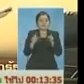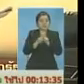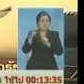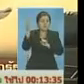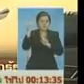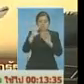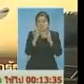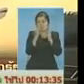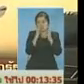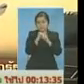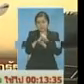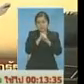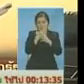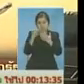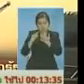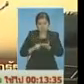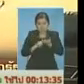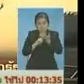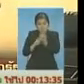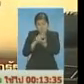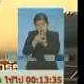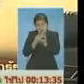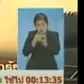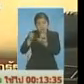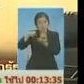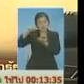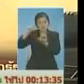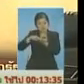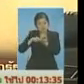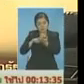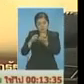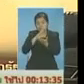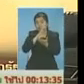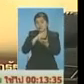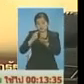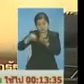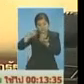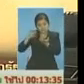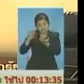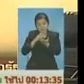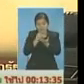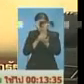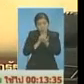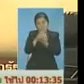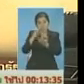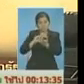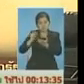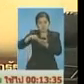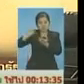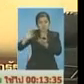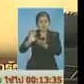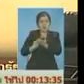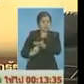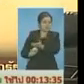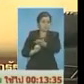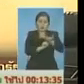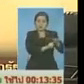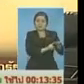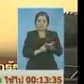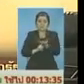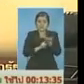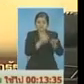หรอกเสนอมาให้ผมเซ็นอนุมัติเยอะแยะอะผมไม่เซ็นถ้าอะไรไม่ถูกต้องผมคืนไปเยอะแยะทำไมต้อง